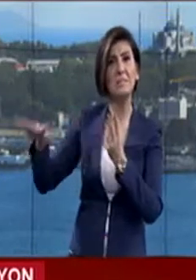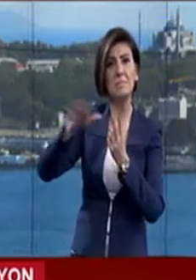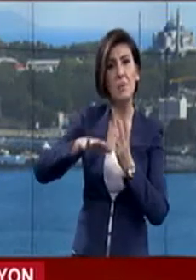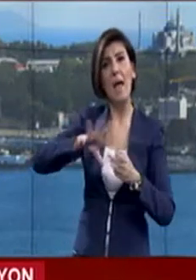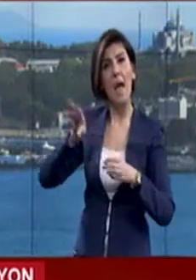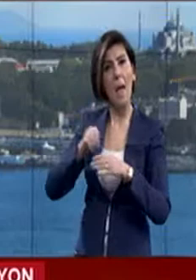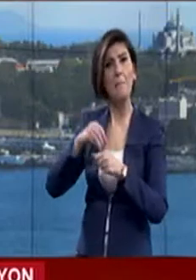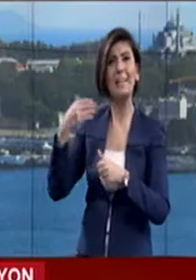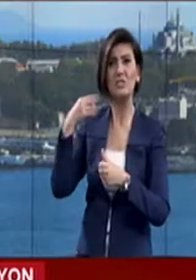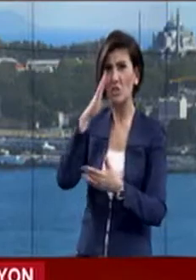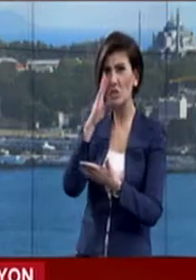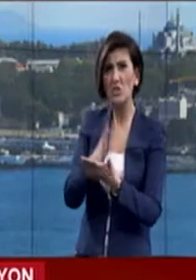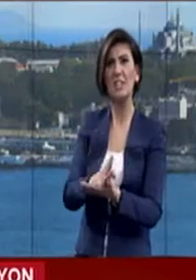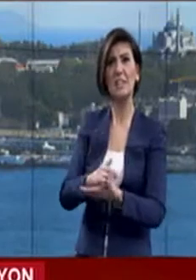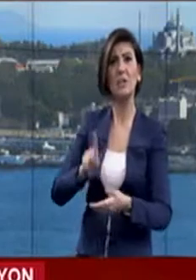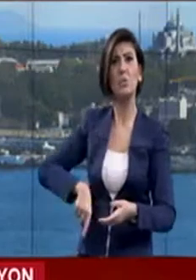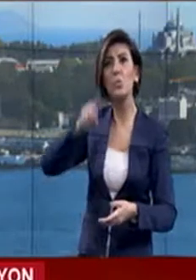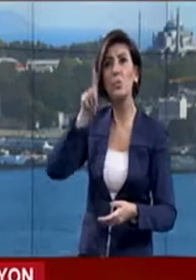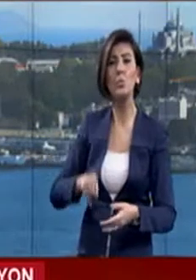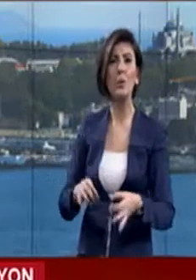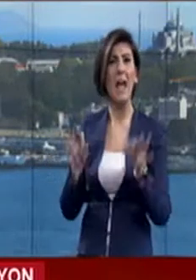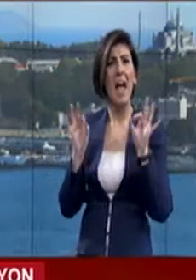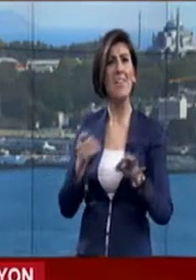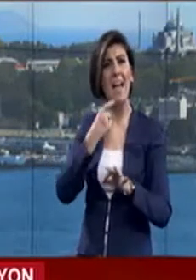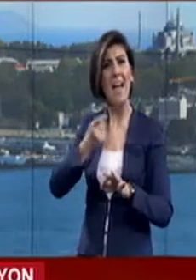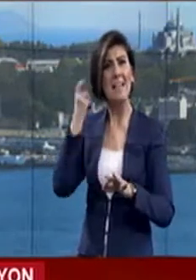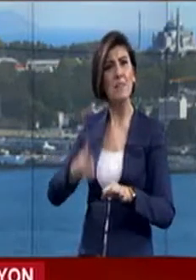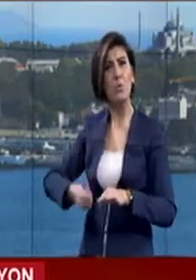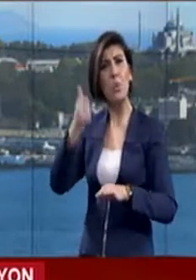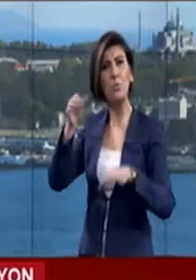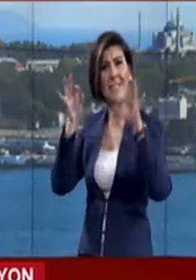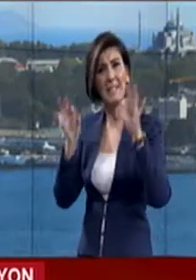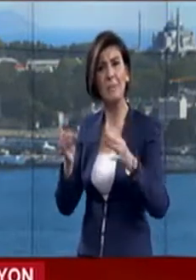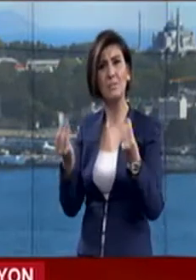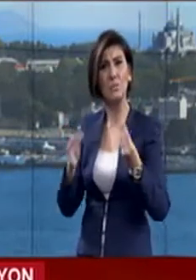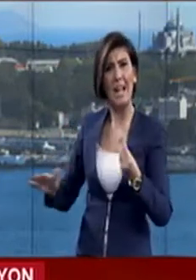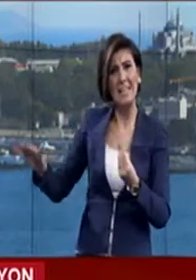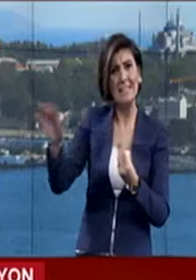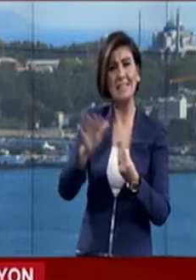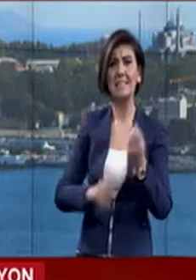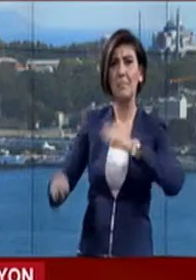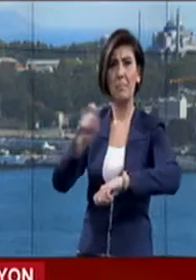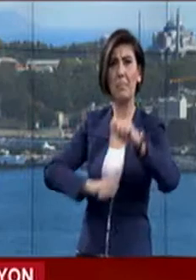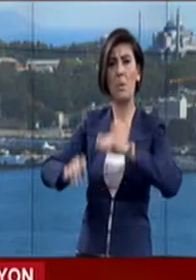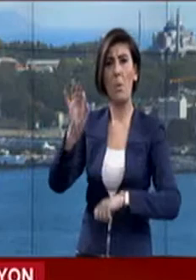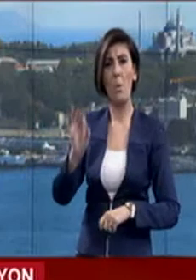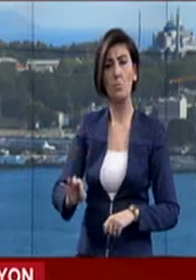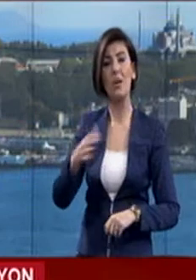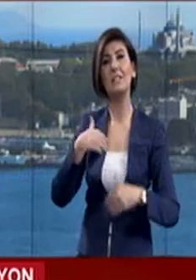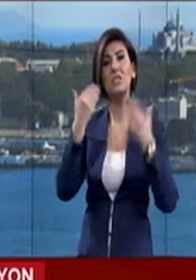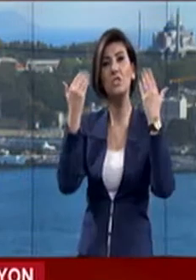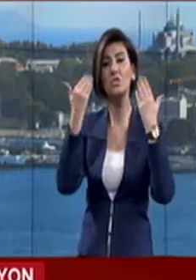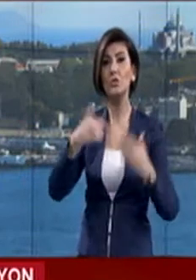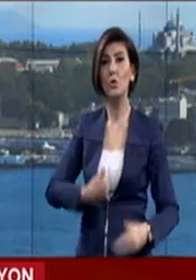güvenlik içerisinde günlük hayatına dönmesini sağlayacak her türlü tedbirlerimizi alacağız. Ve inşallah ümit ediyorum ki en